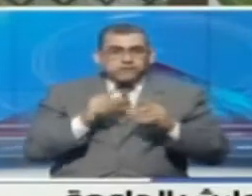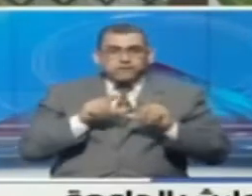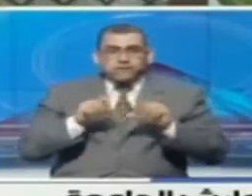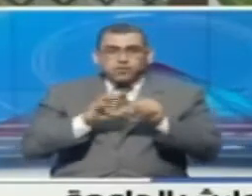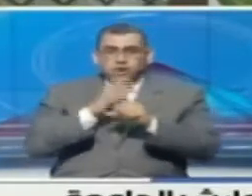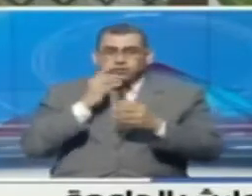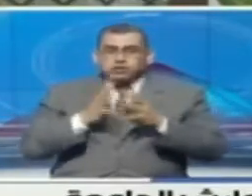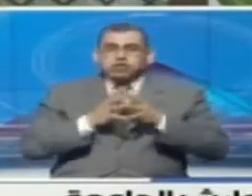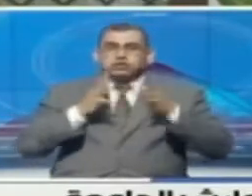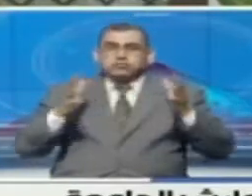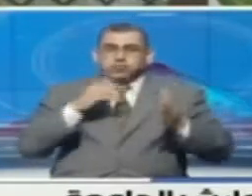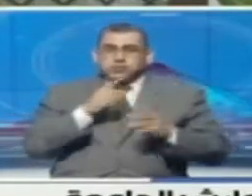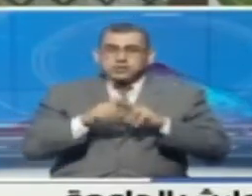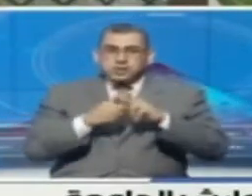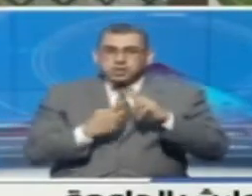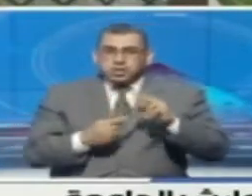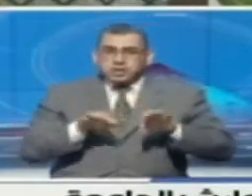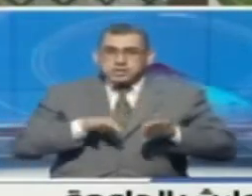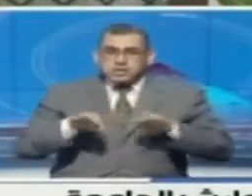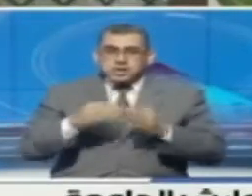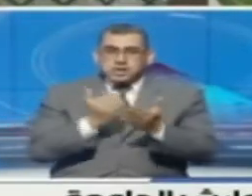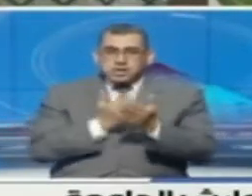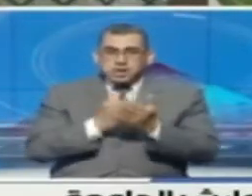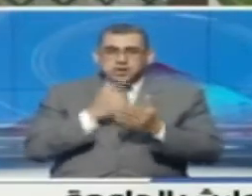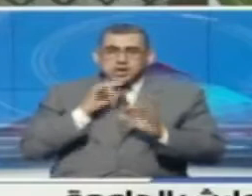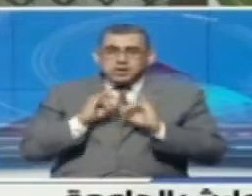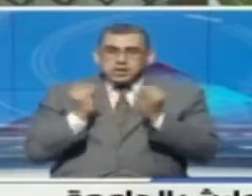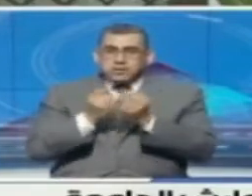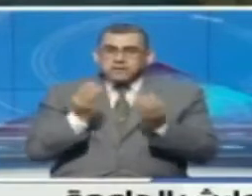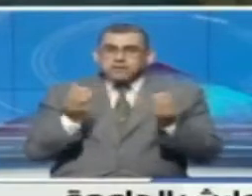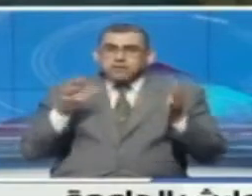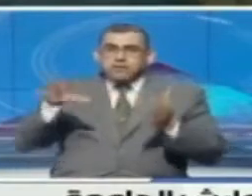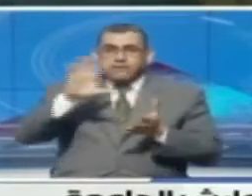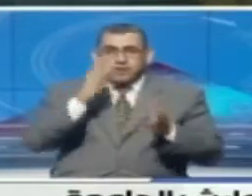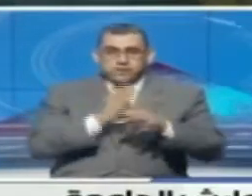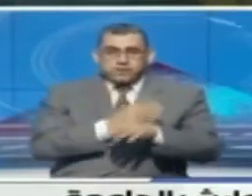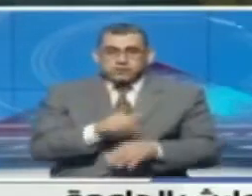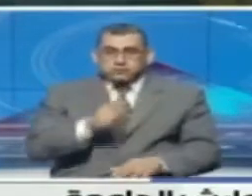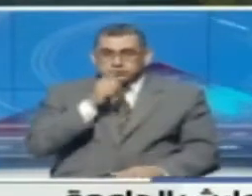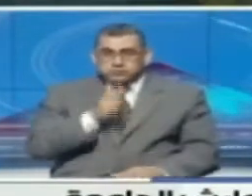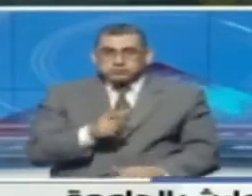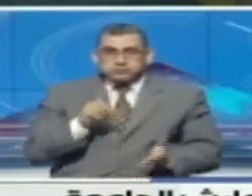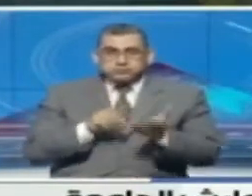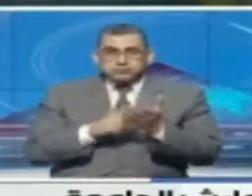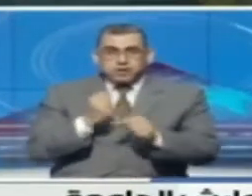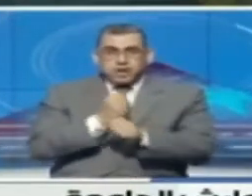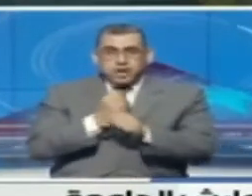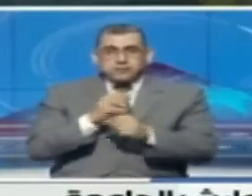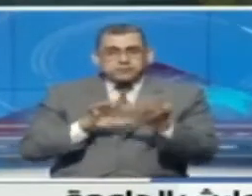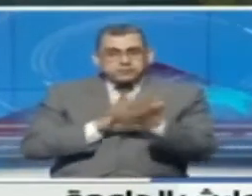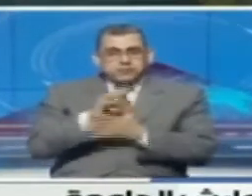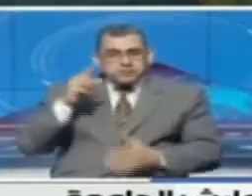بشكل كبير على الاوضاع السياسية والاقتصادية والاجتماعية في العديد من دول العالم. تأثيرات ادارة الازمات او الكوارث